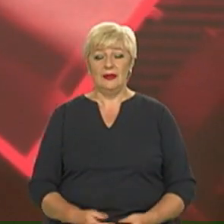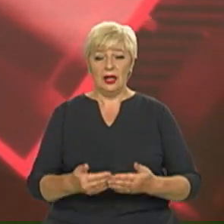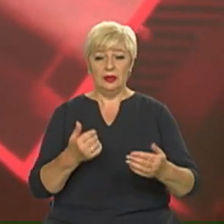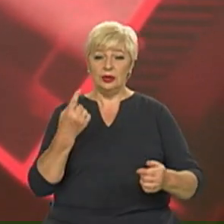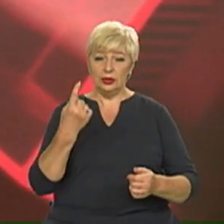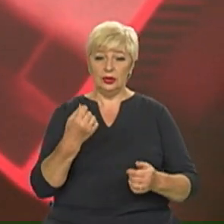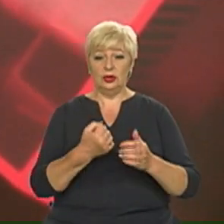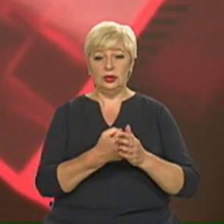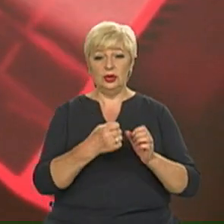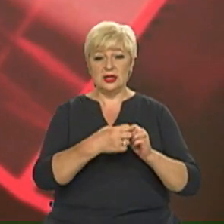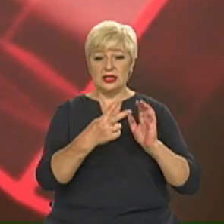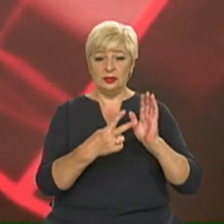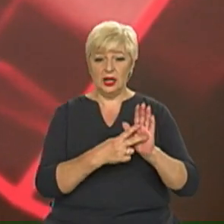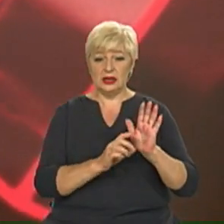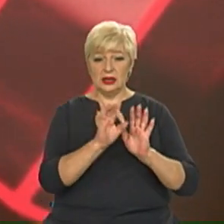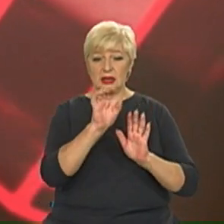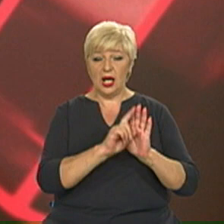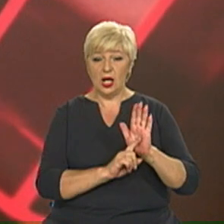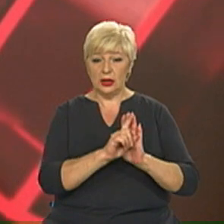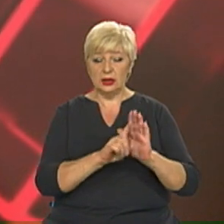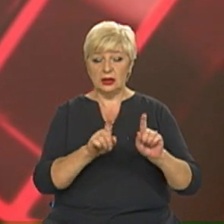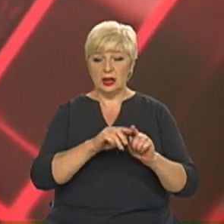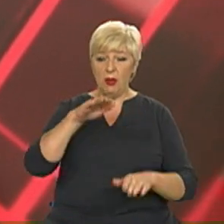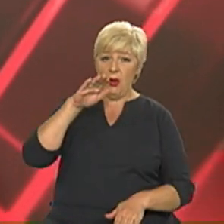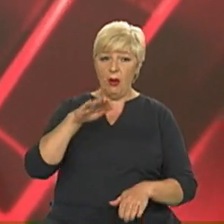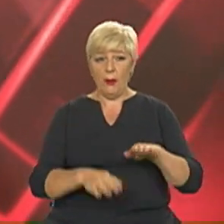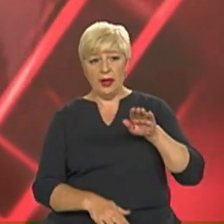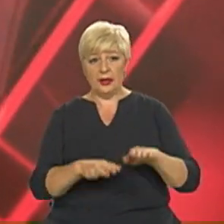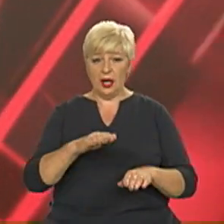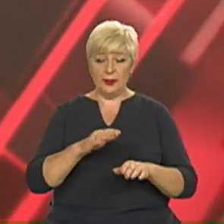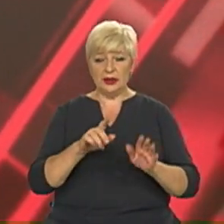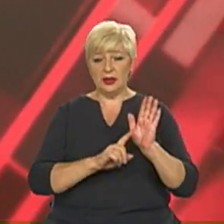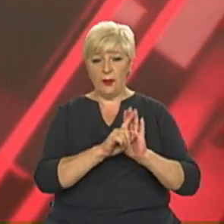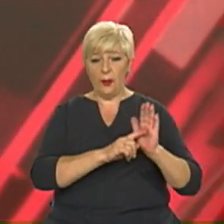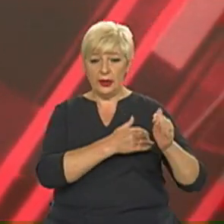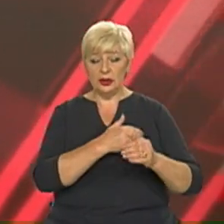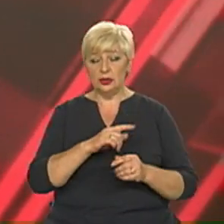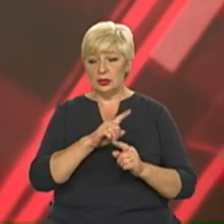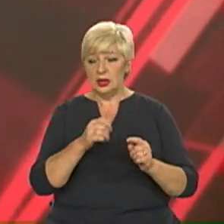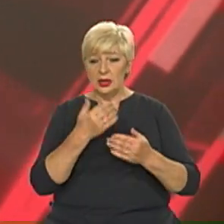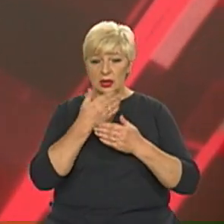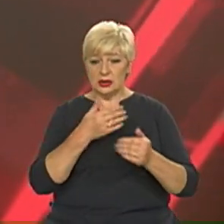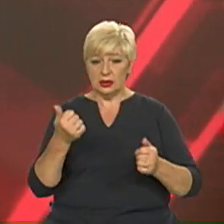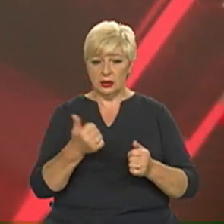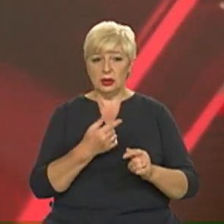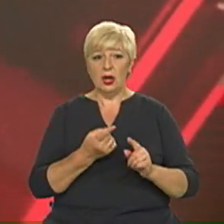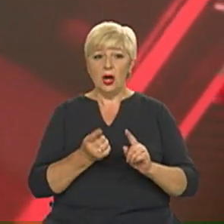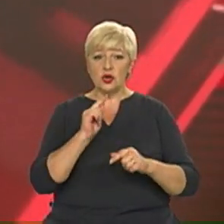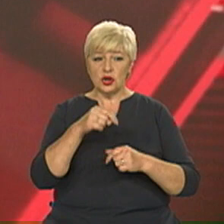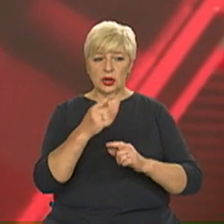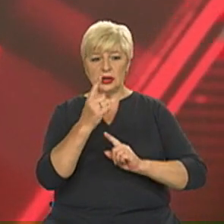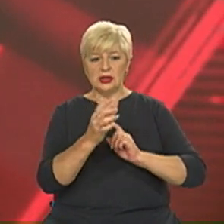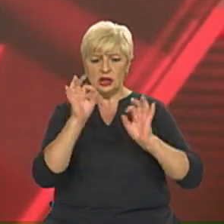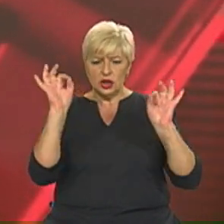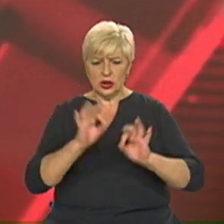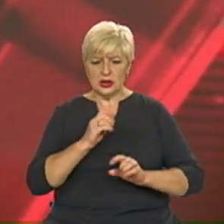Від 1 до 17 градусів. Таким був перепад температур за останній тиждень. Через різку зміну погоди погіршується і настрій, і